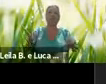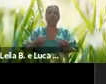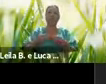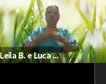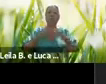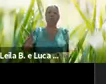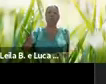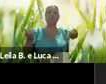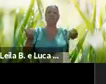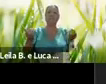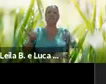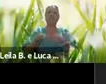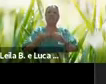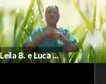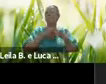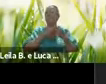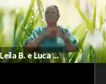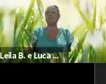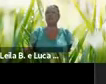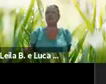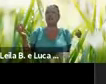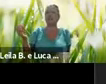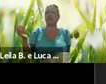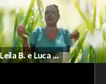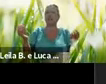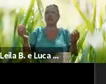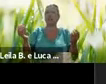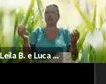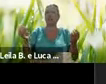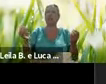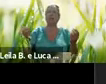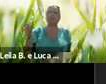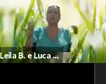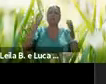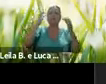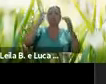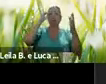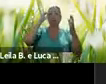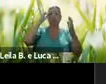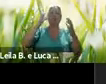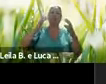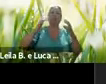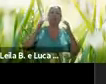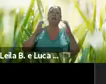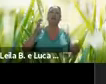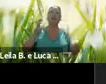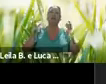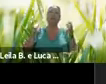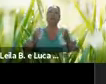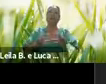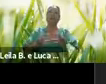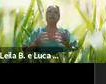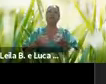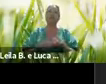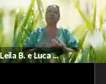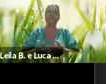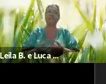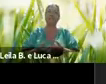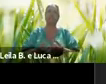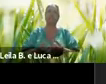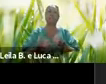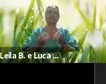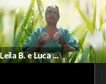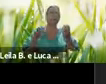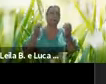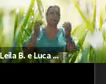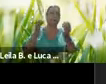in lavoro, nei paesi, nei vari posti della Terra, no? Tutti quanti formando un'energia